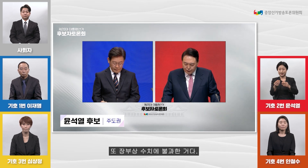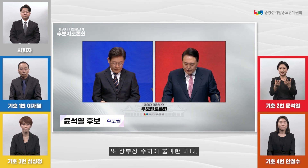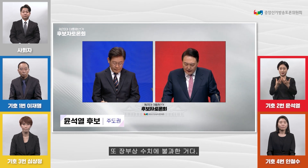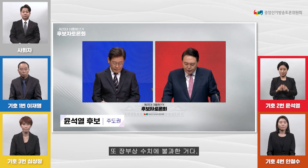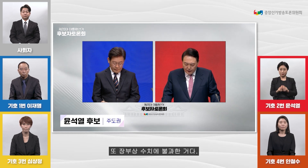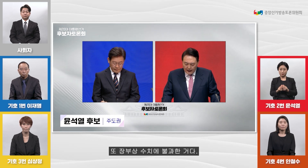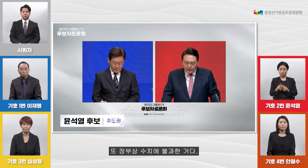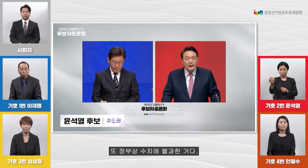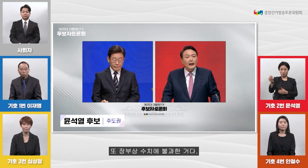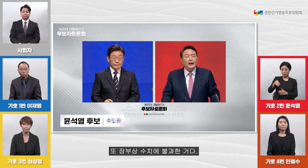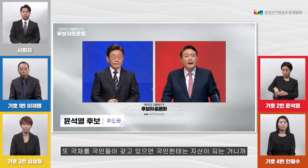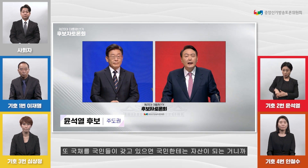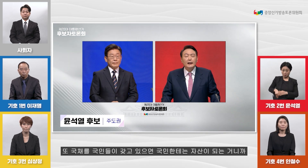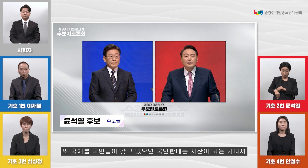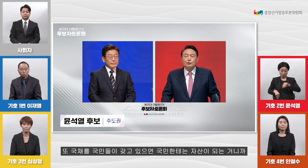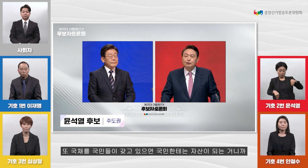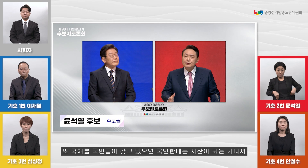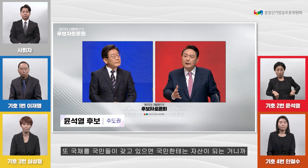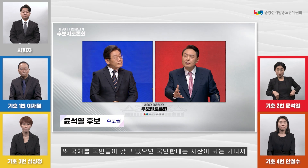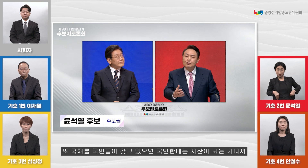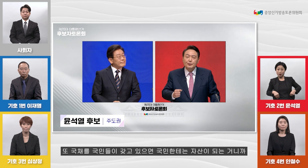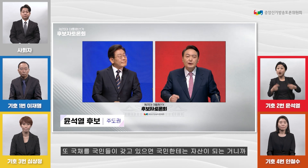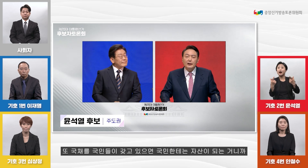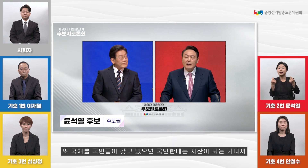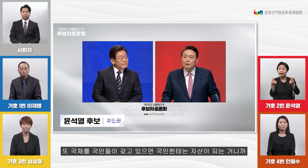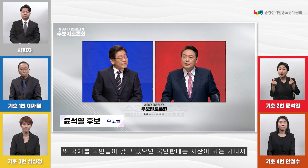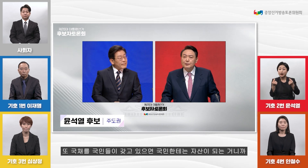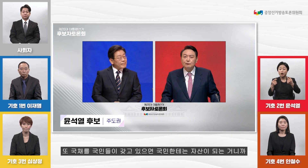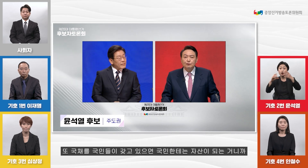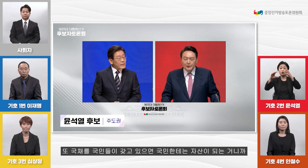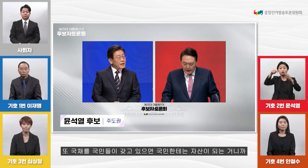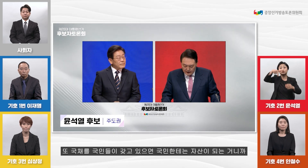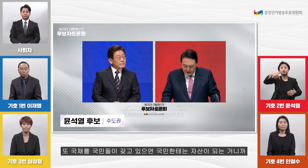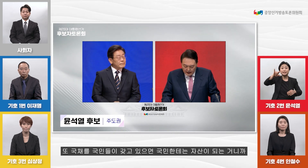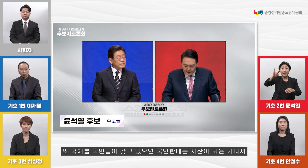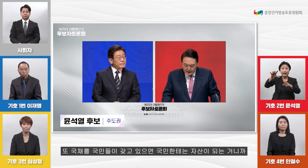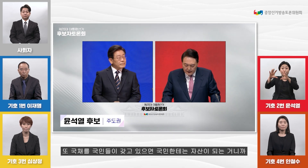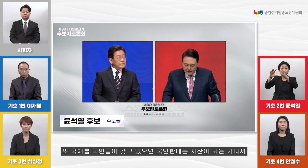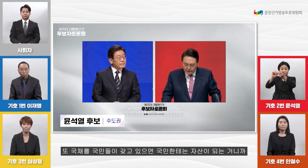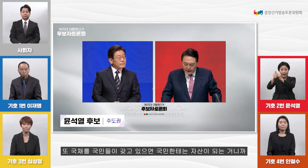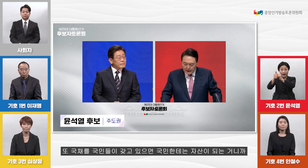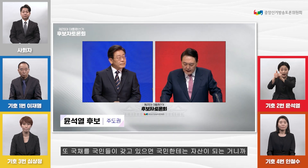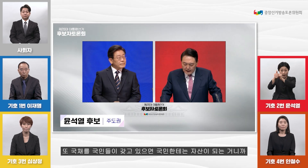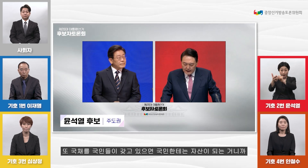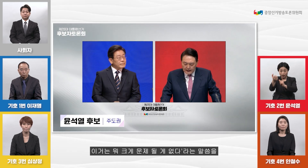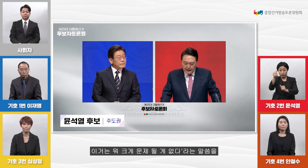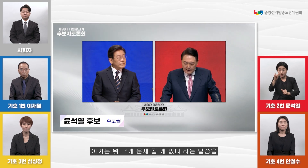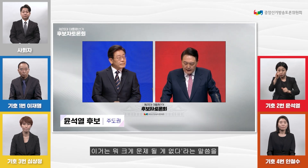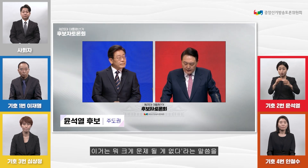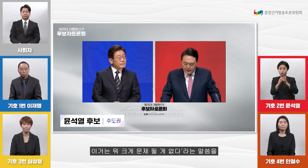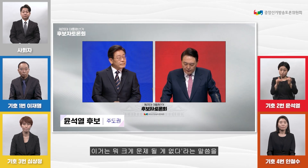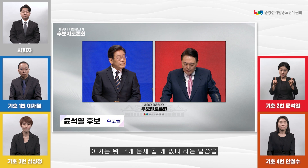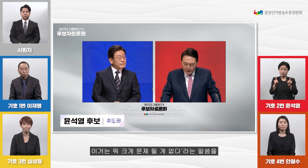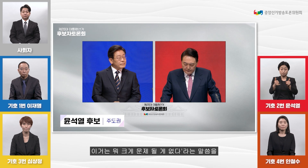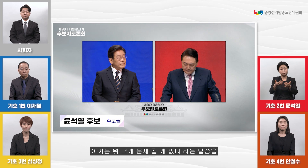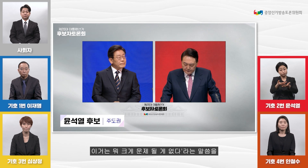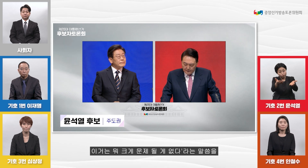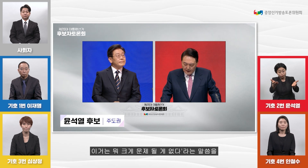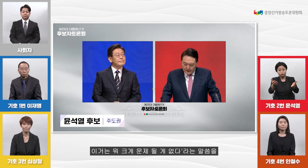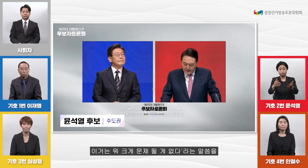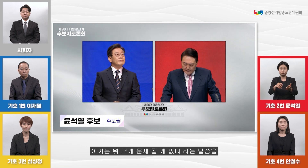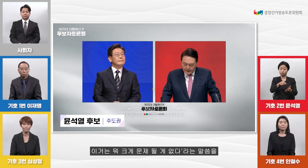장부상 수치에 불과한 거다. 또 국채를 국민들이 갖고 있으면 국민한테는 자산이 되는 거니까 이거는